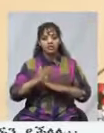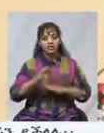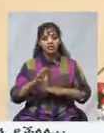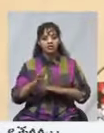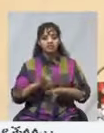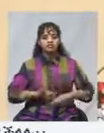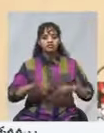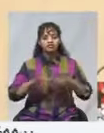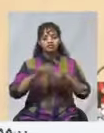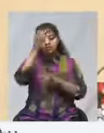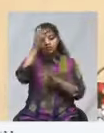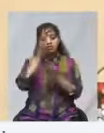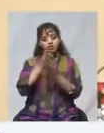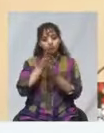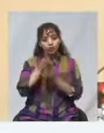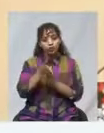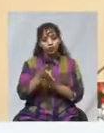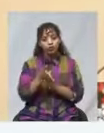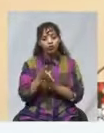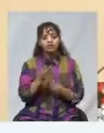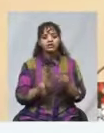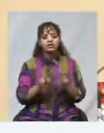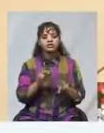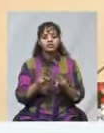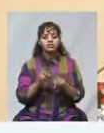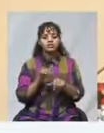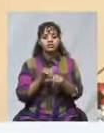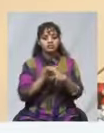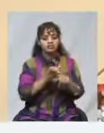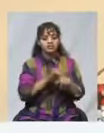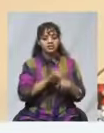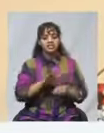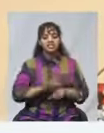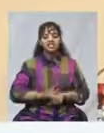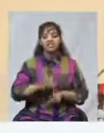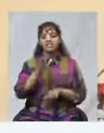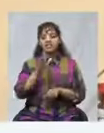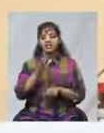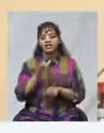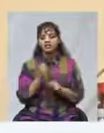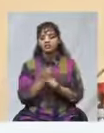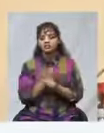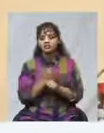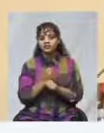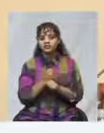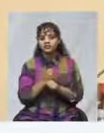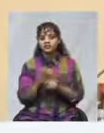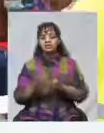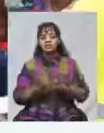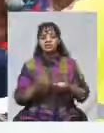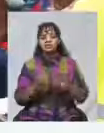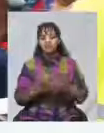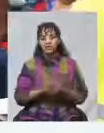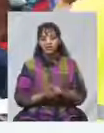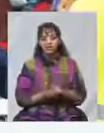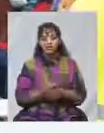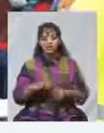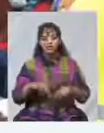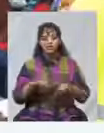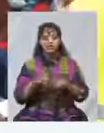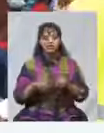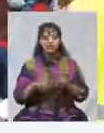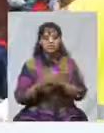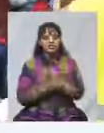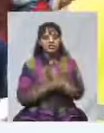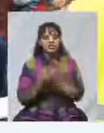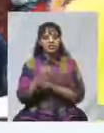በዞኑ መንግስት በኩል ህዝብን በማነቃነቅ ከፍተኛ ርብርብ የሚደረግ ይሆናል። የዞኑ ህዝብ የመሰረተ ልማት